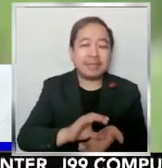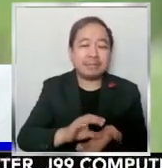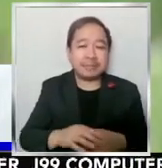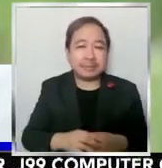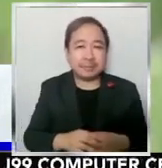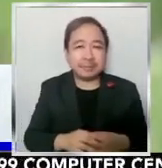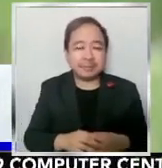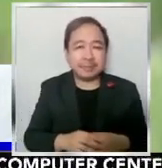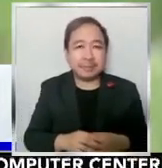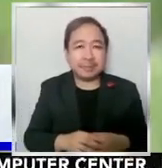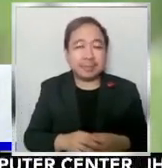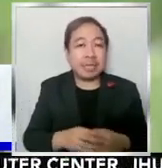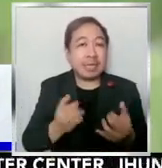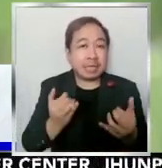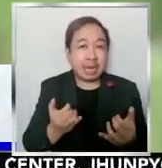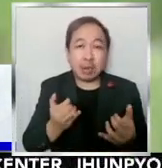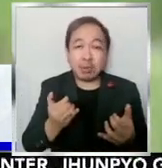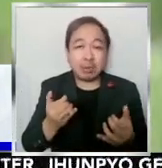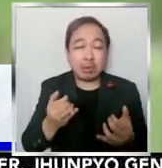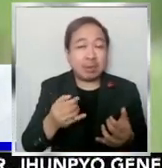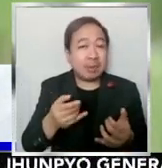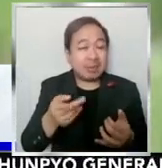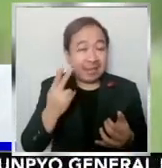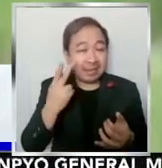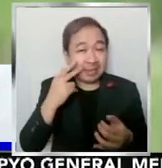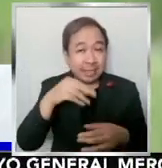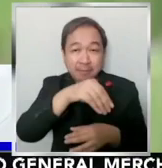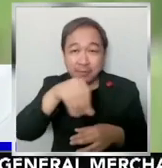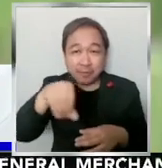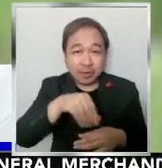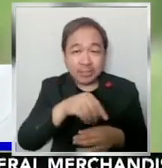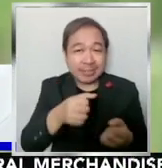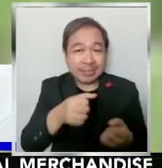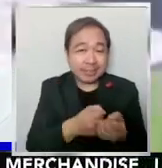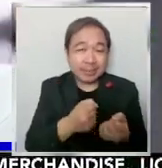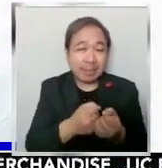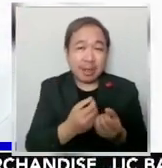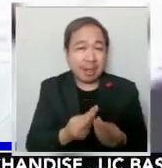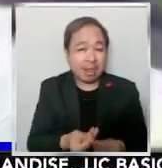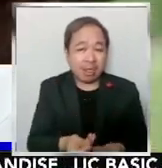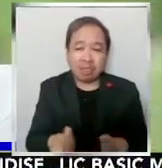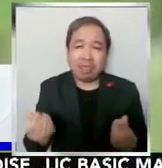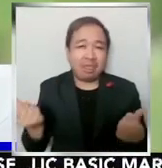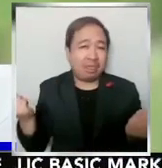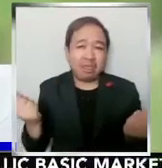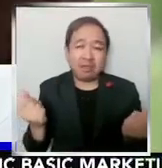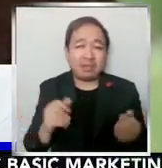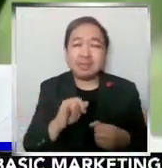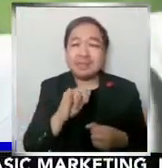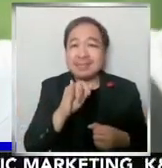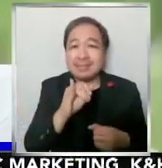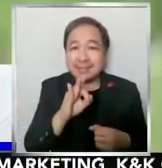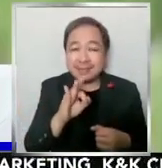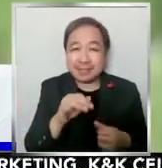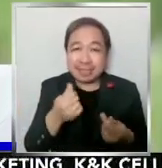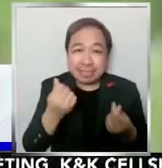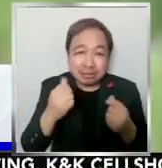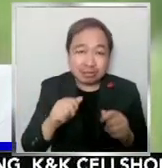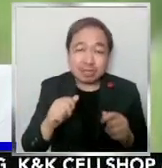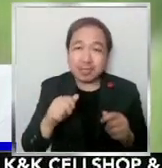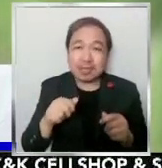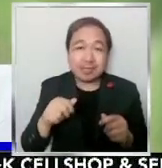abono namin, di namin na ano, na ano kasi ka, pag hulihin mo pa yun, magaganon ka, maaanod